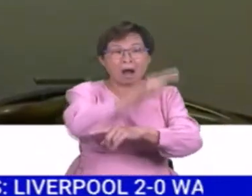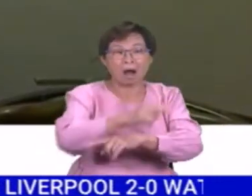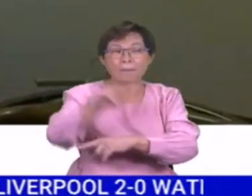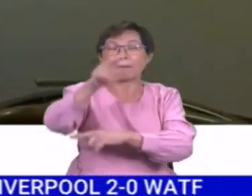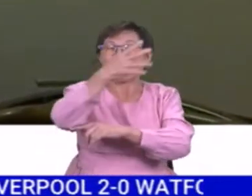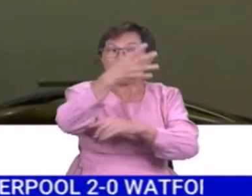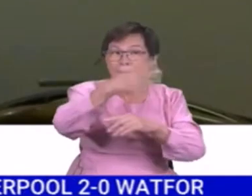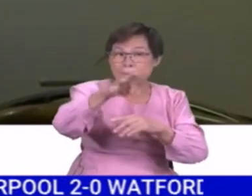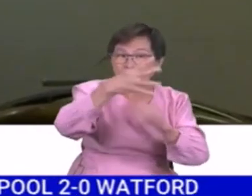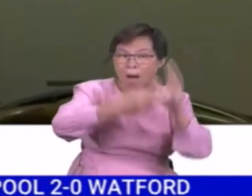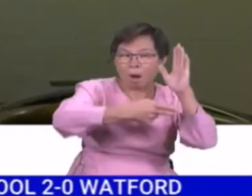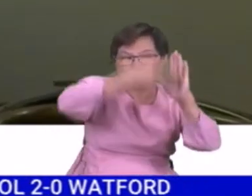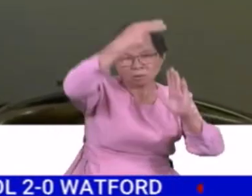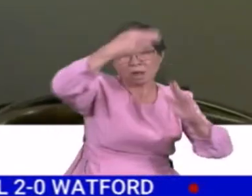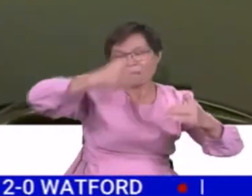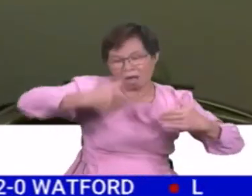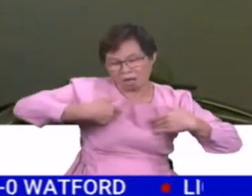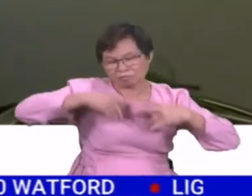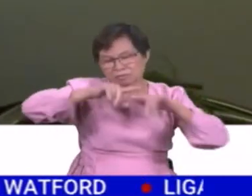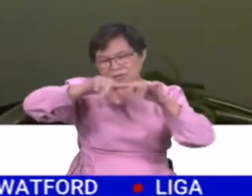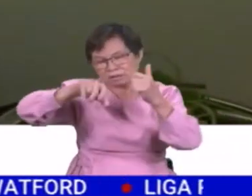pensijilan halal